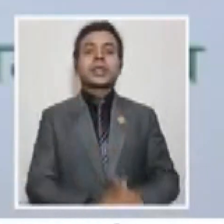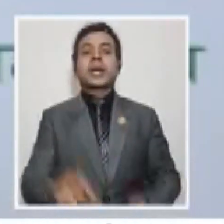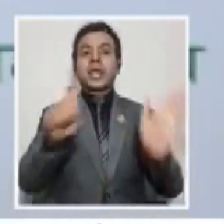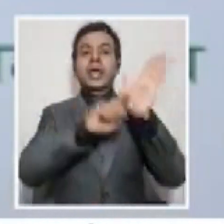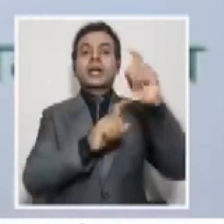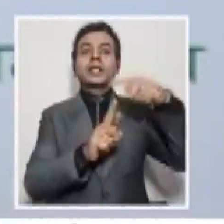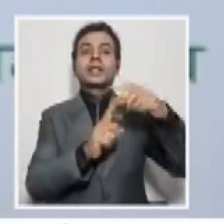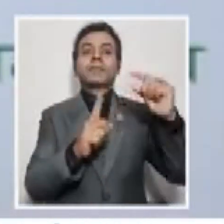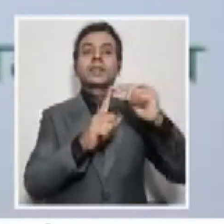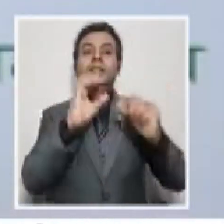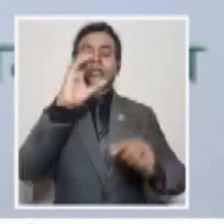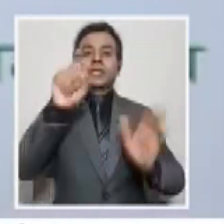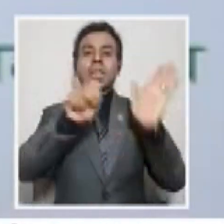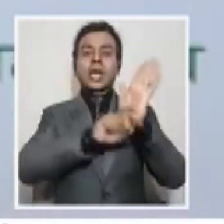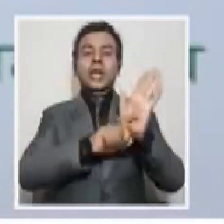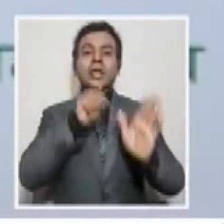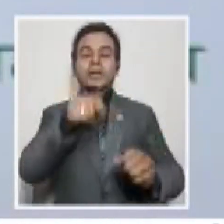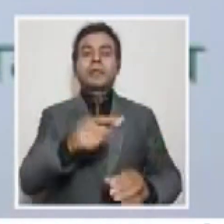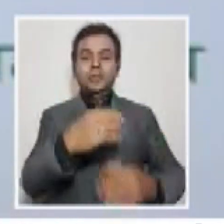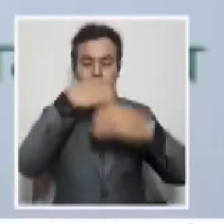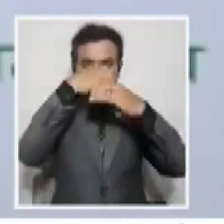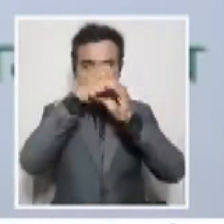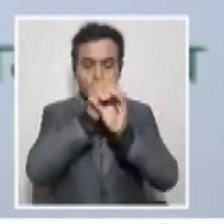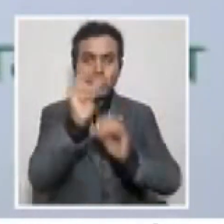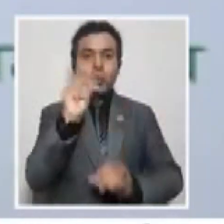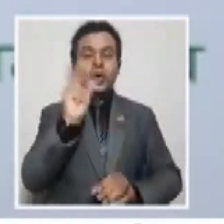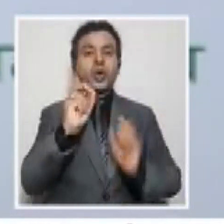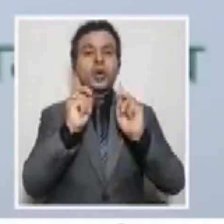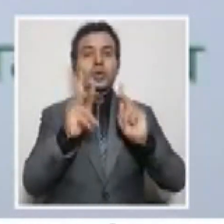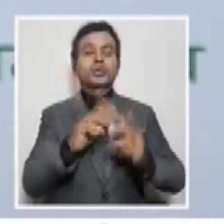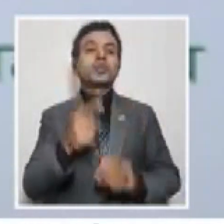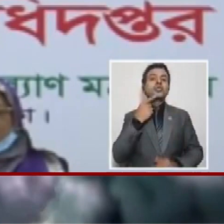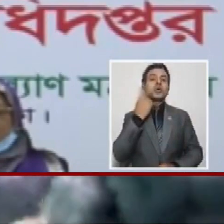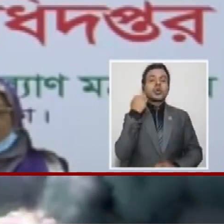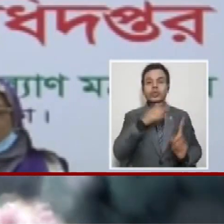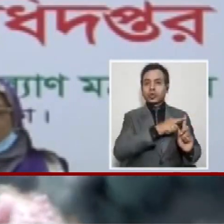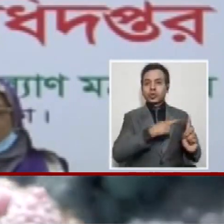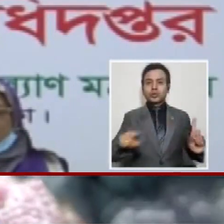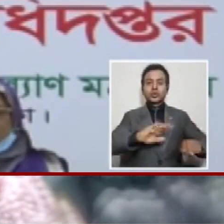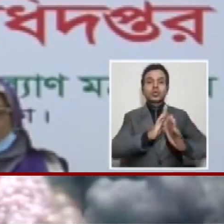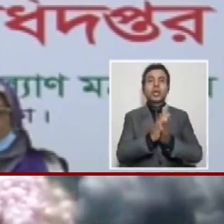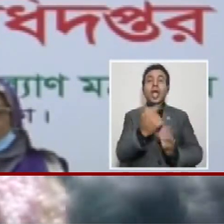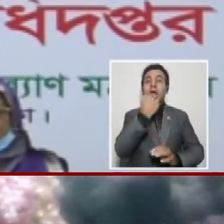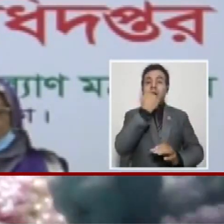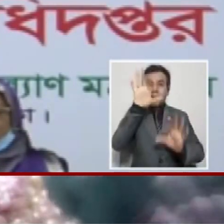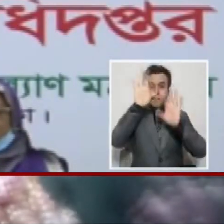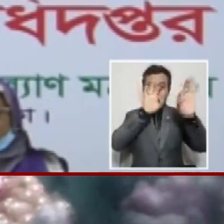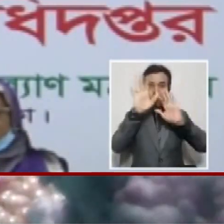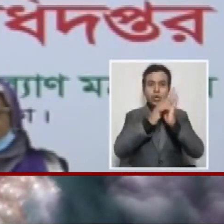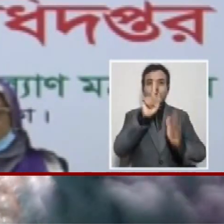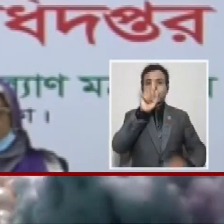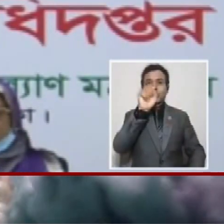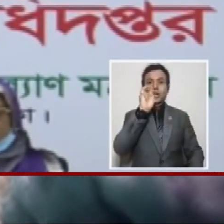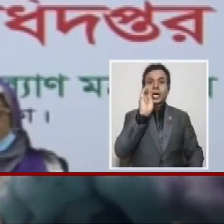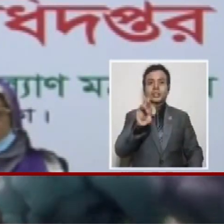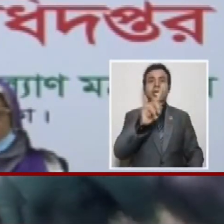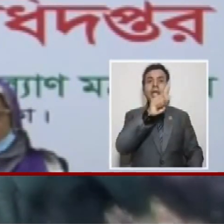আমাদের গত 24 ঘন্টায় নমুনা সংগৃহীত হয়েছে 10,174টি এবং নমুনা পরীক্ষা